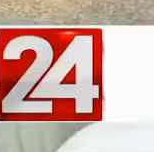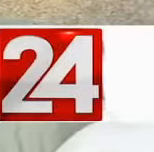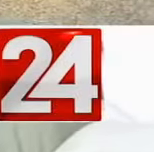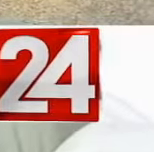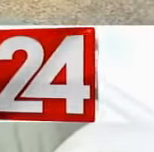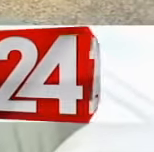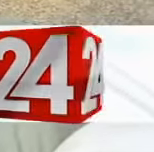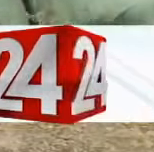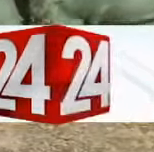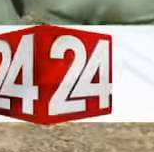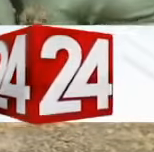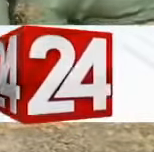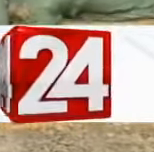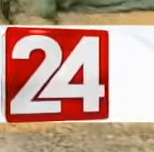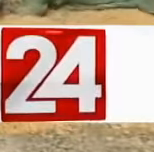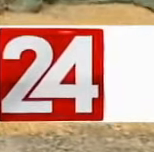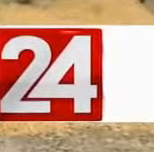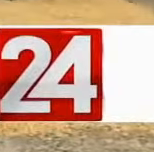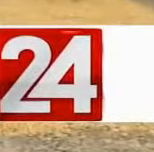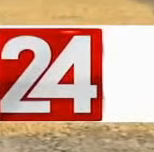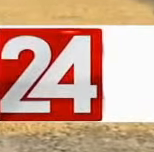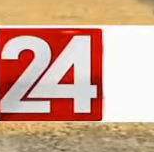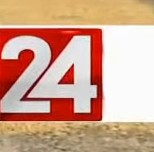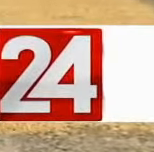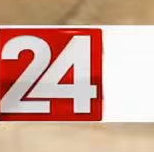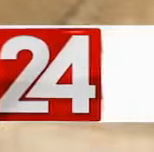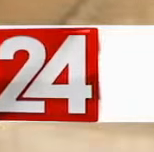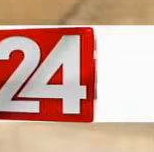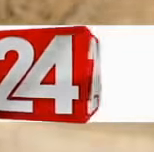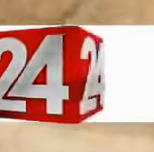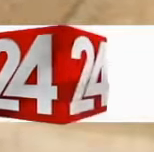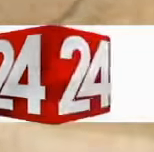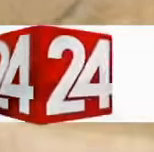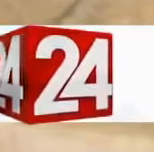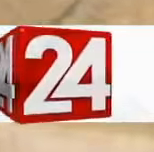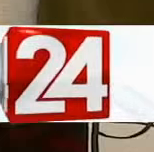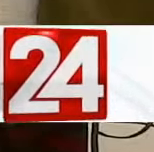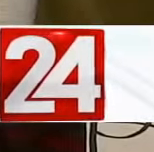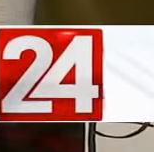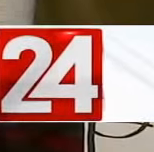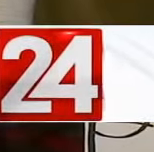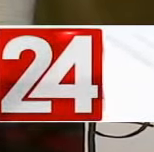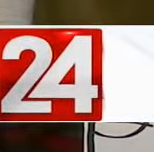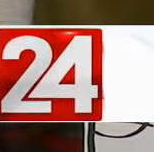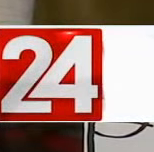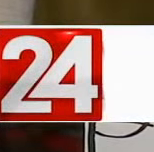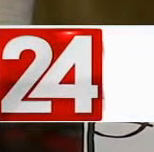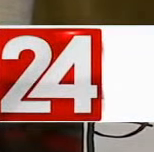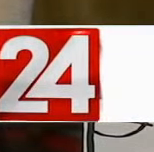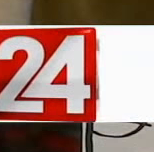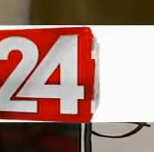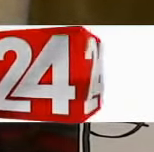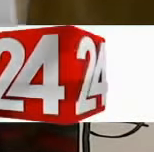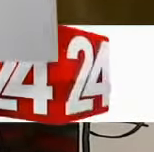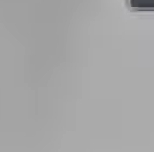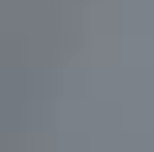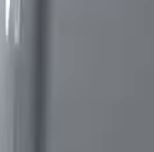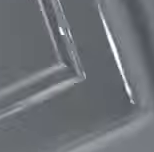Presyo ng palay sumadsad na sa 10 piso kada kilo. Pero presyo ng bigas, bakit patuloy sa pagtaas?